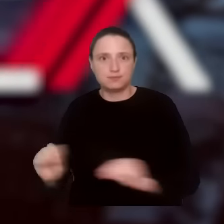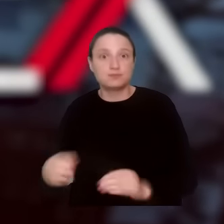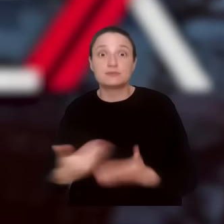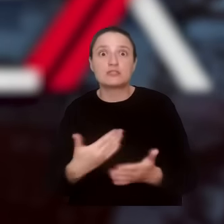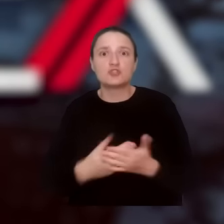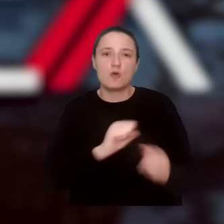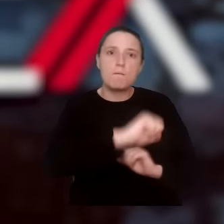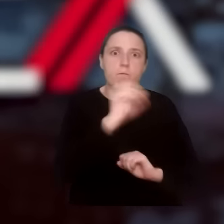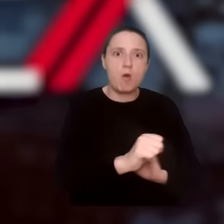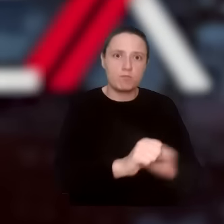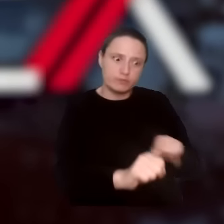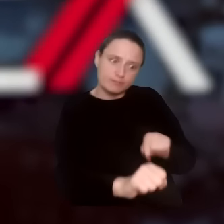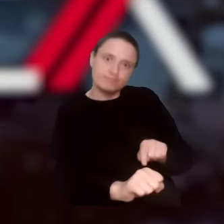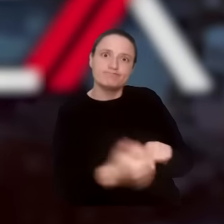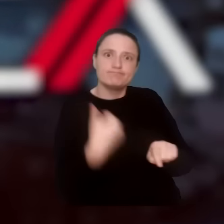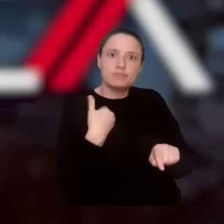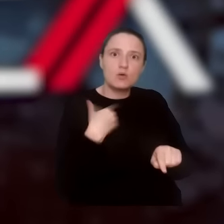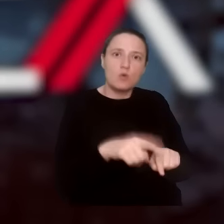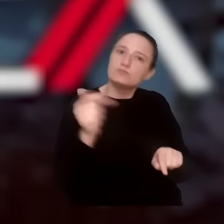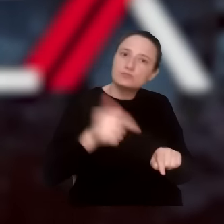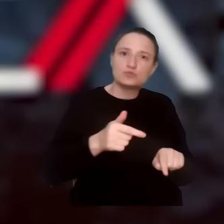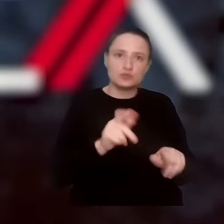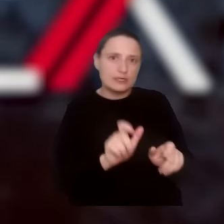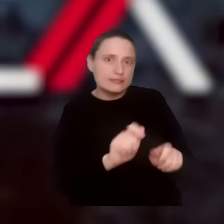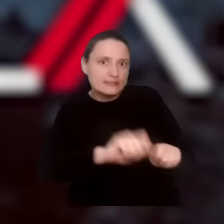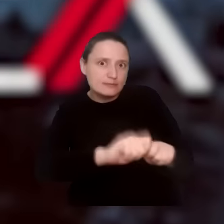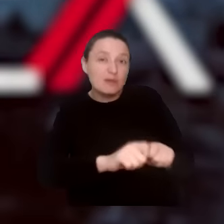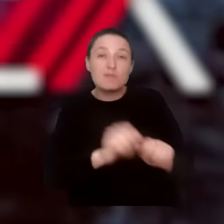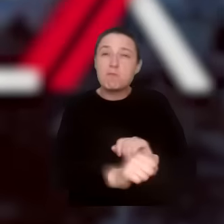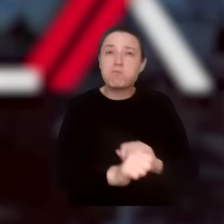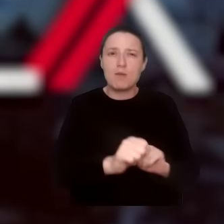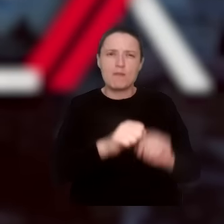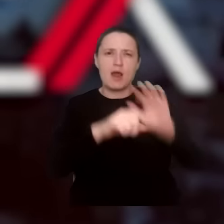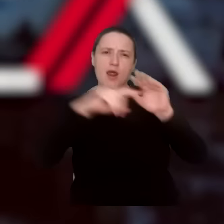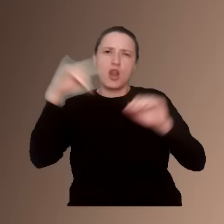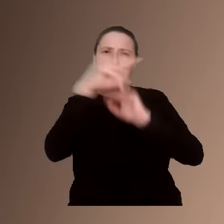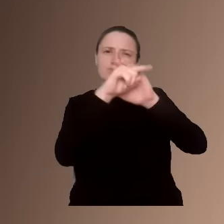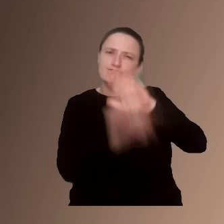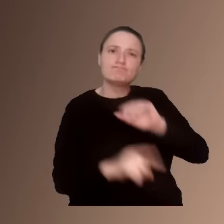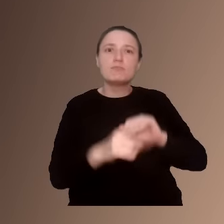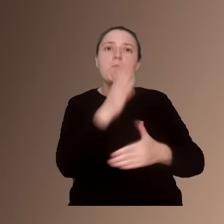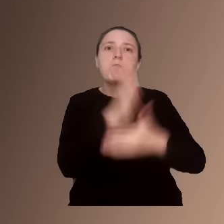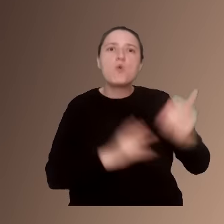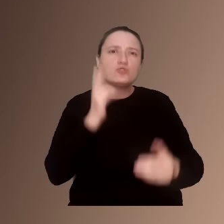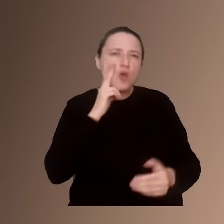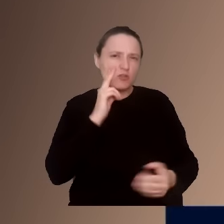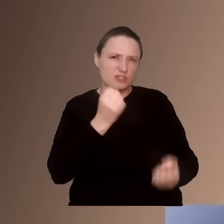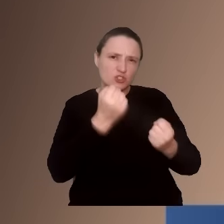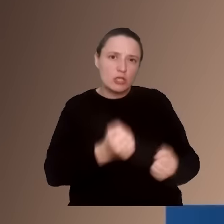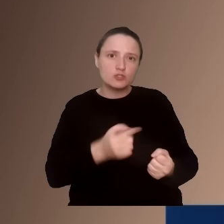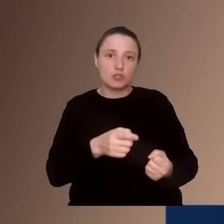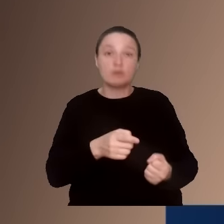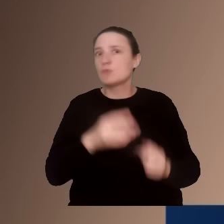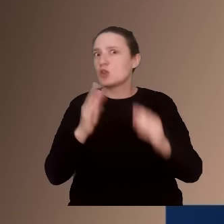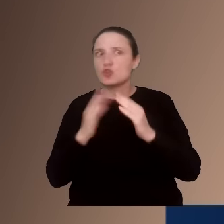żołnierze 36. patrolu z Rozewia. Mieli co dźwigać. Bomba lotnicza ważyła pół tony. Domy opuściły